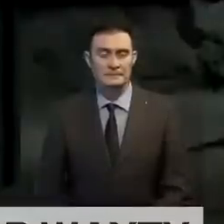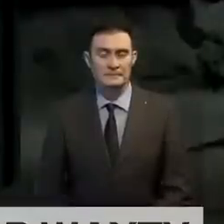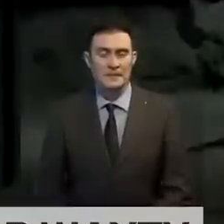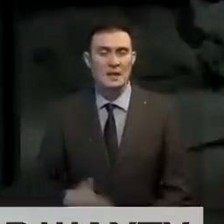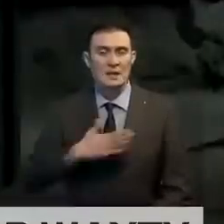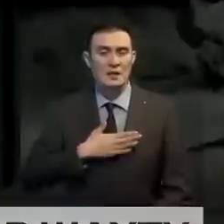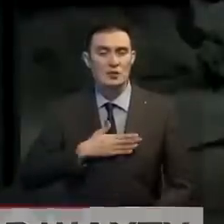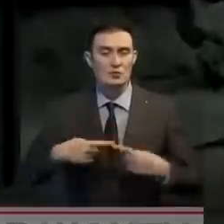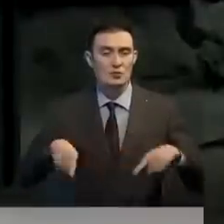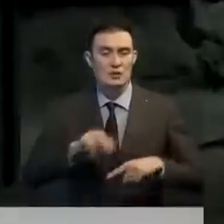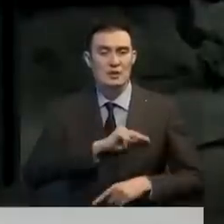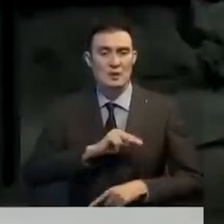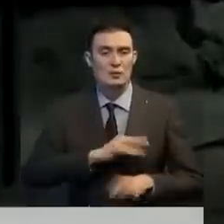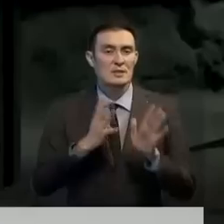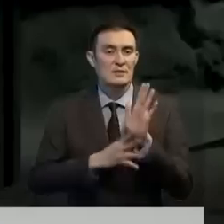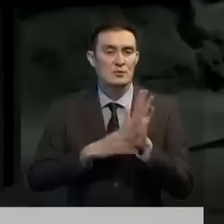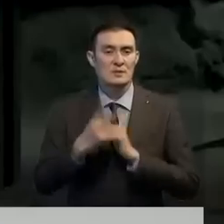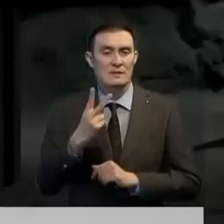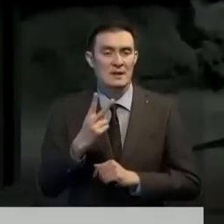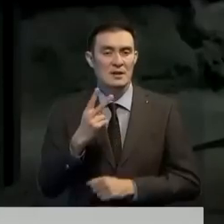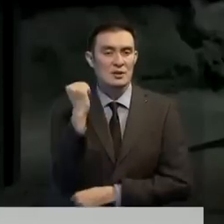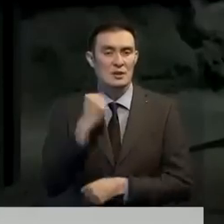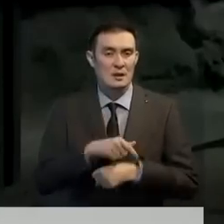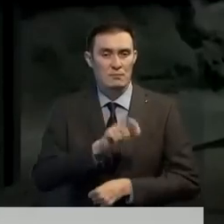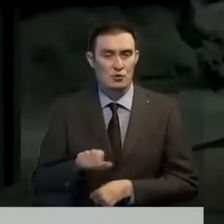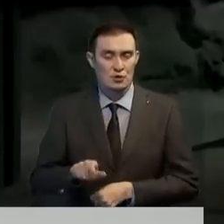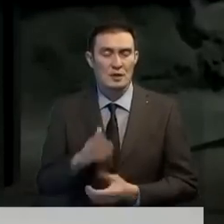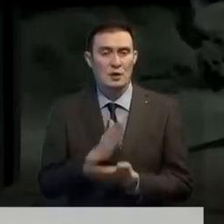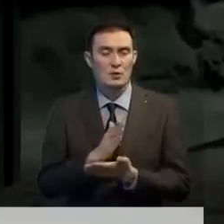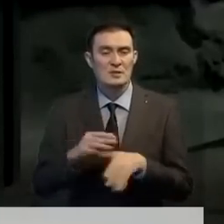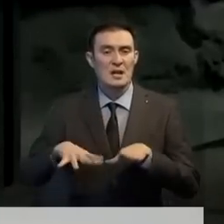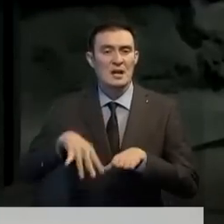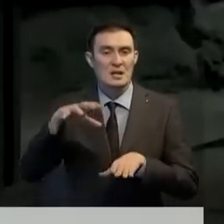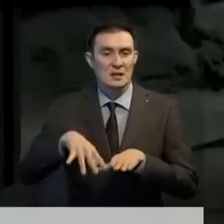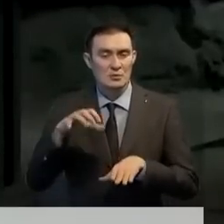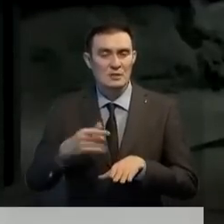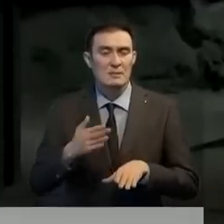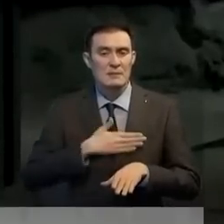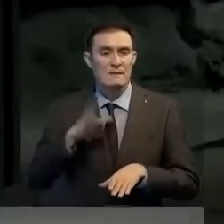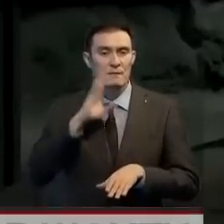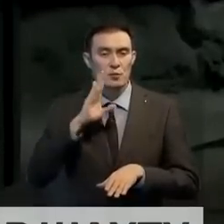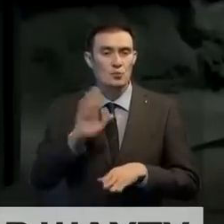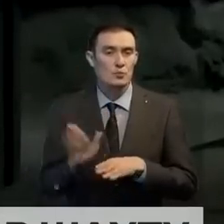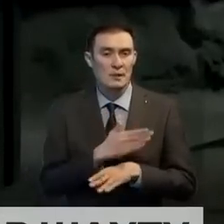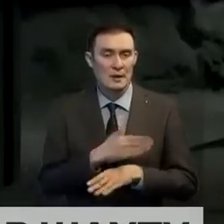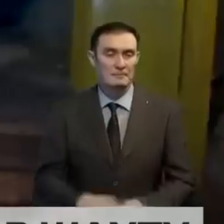На нашем участке работает 92 человека. Здесь находится насосная станция, где мы выкачиваем